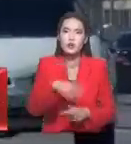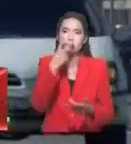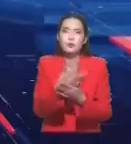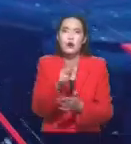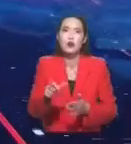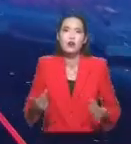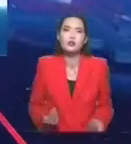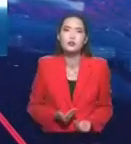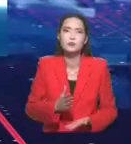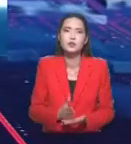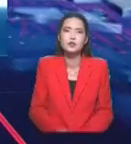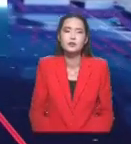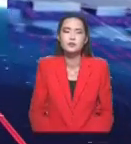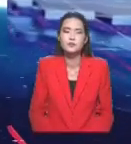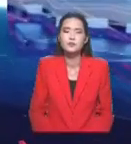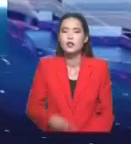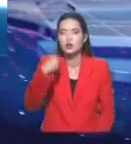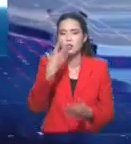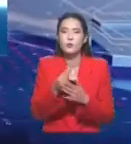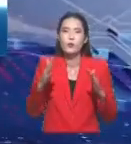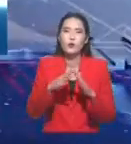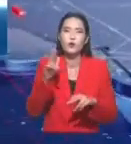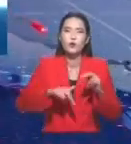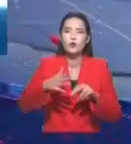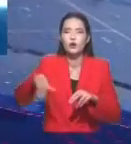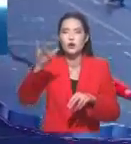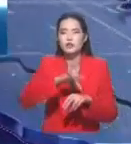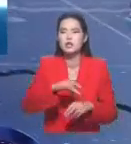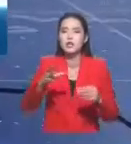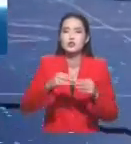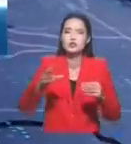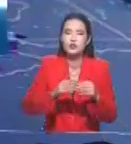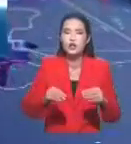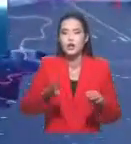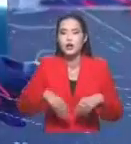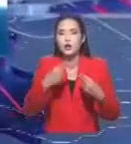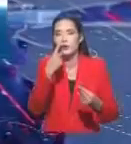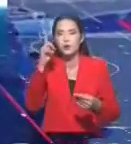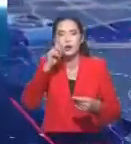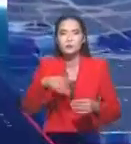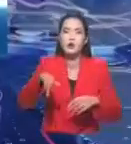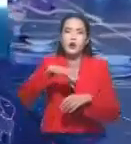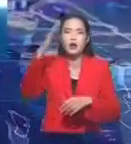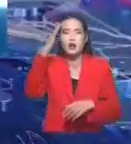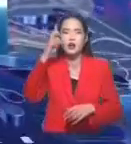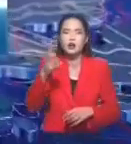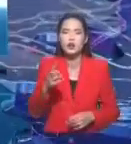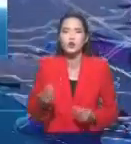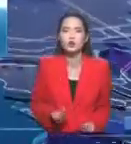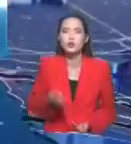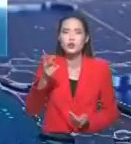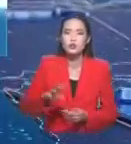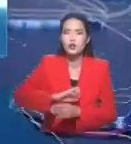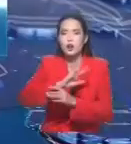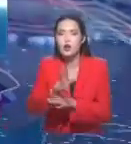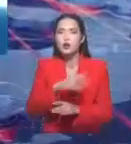тұр. Жеке тұрғын үй құрылысы үшін қалада жер учаскелерін беру көзделмейді. Қала әкімдігі елорда тұрғындарын тұрғын үймен қамтамасыз ету мәселесін,